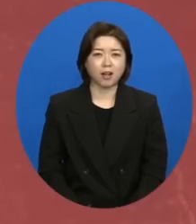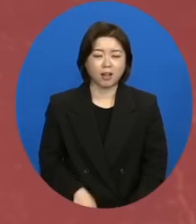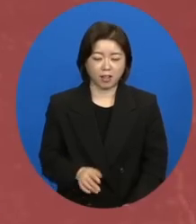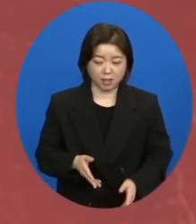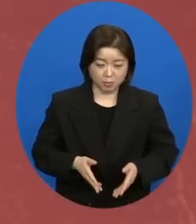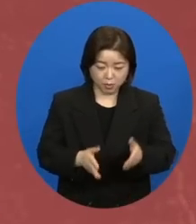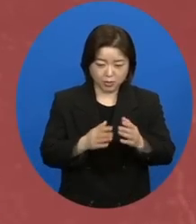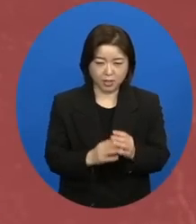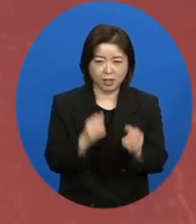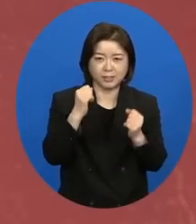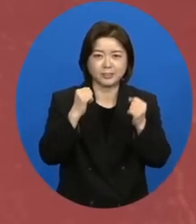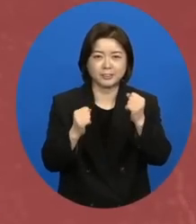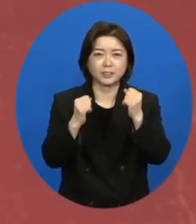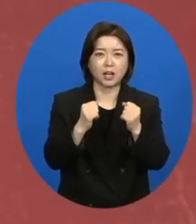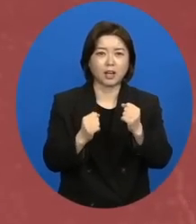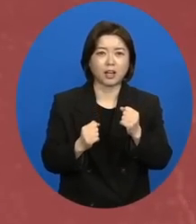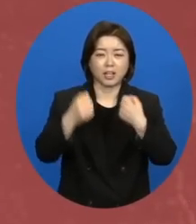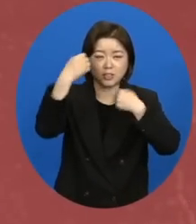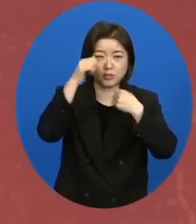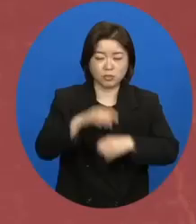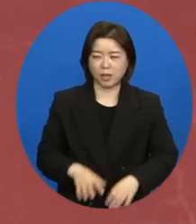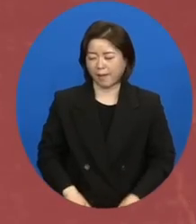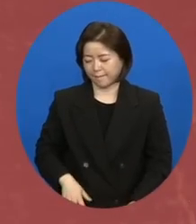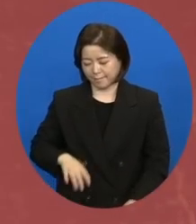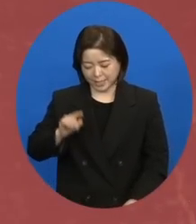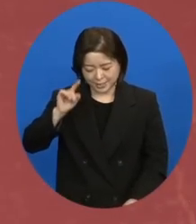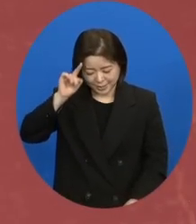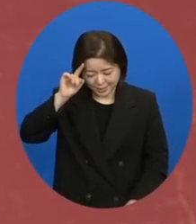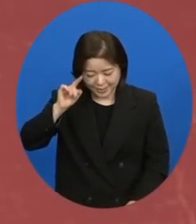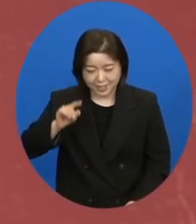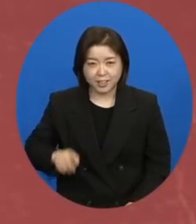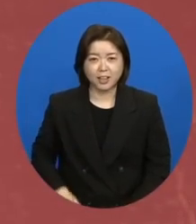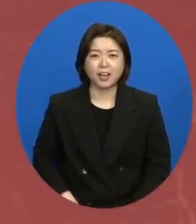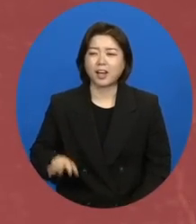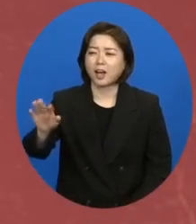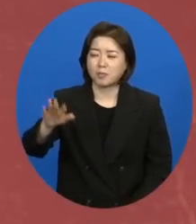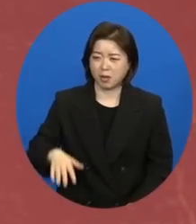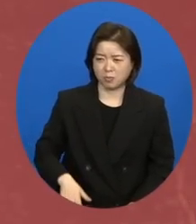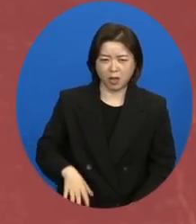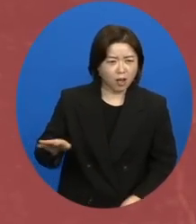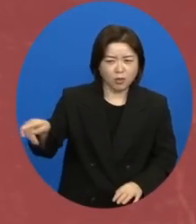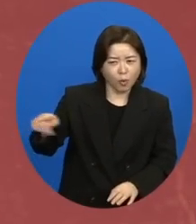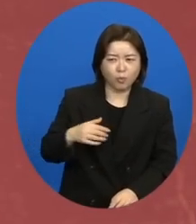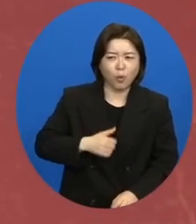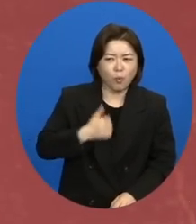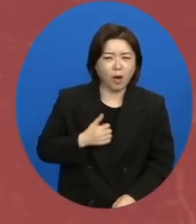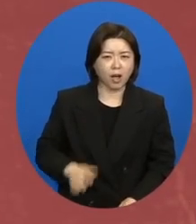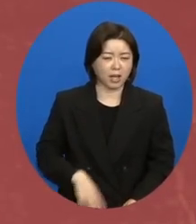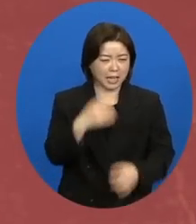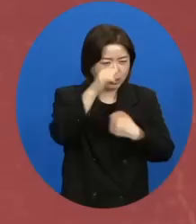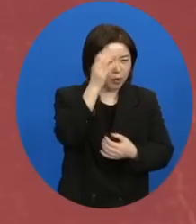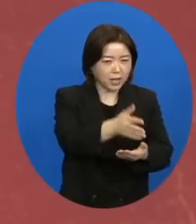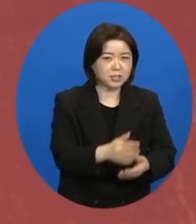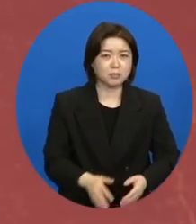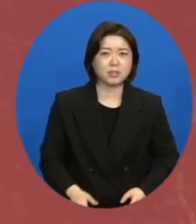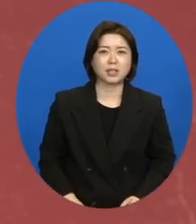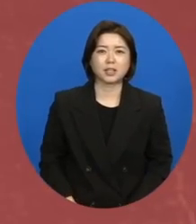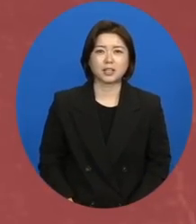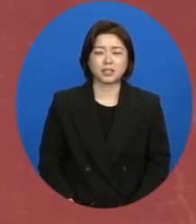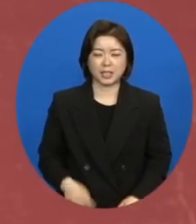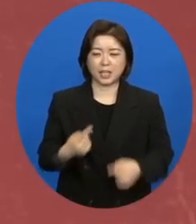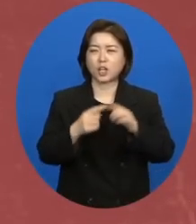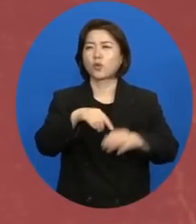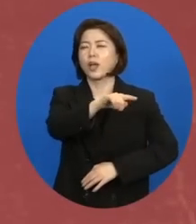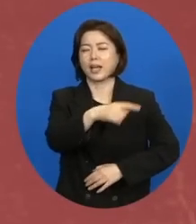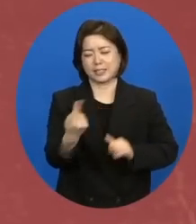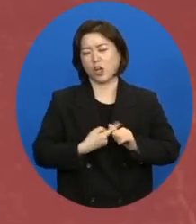복도에서 나중에 내가 짜증내니까 옆에 있는 권사님 목사님 화났나 봐. 춤은 추지 마 그랬더니 에이 교회 가서 욕먹으면 돼